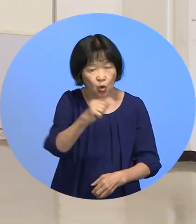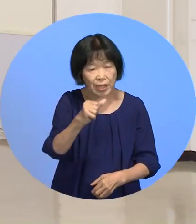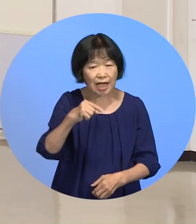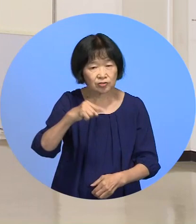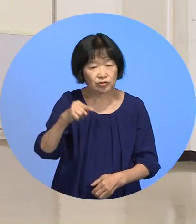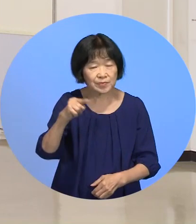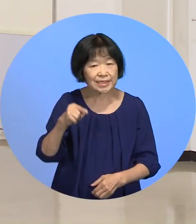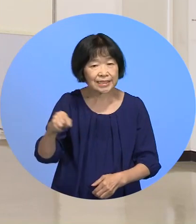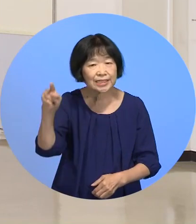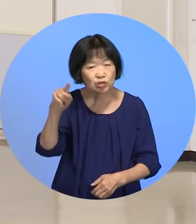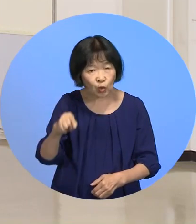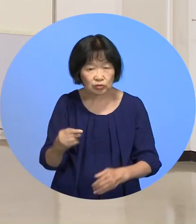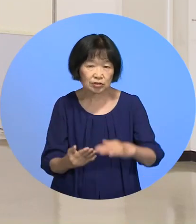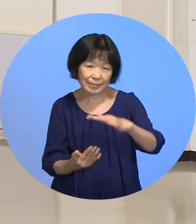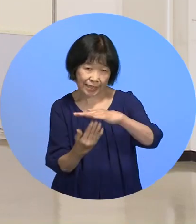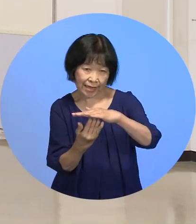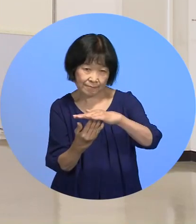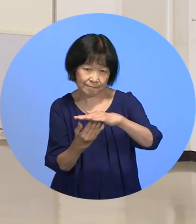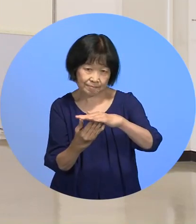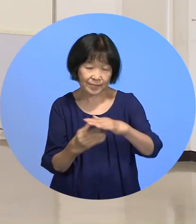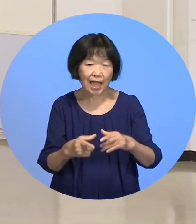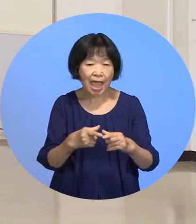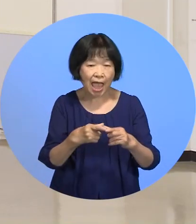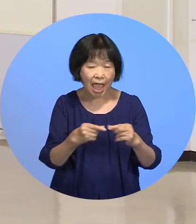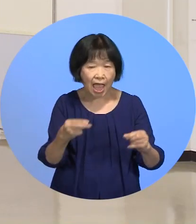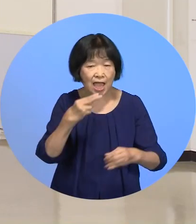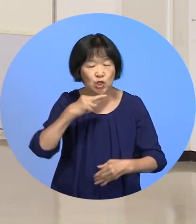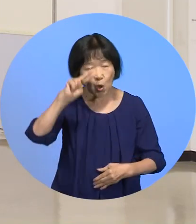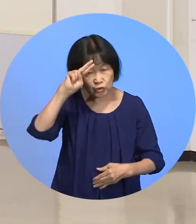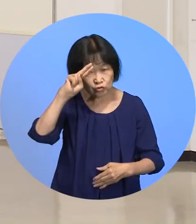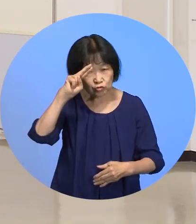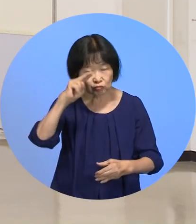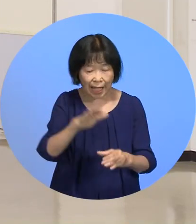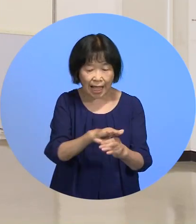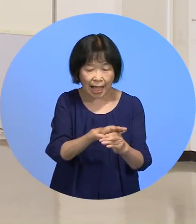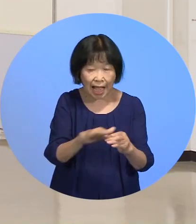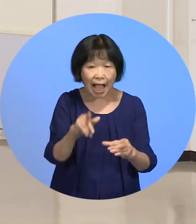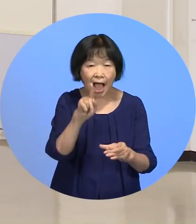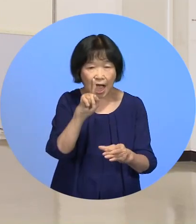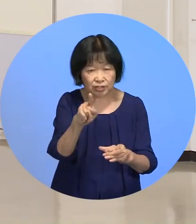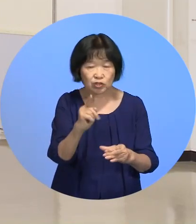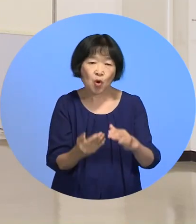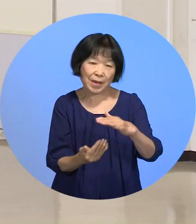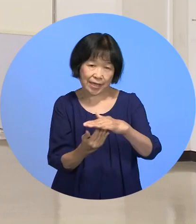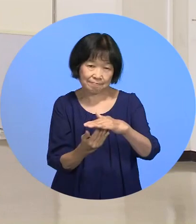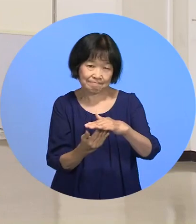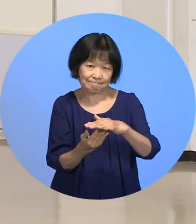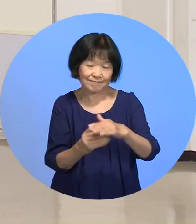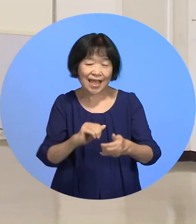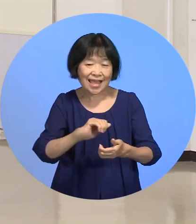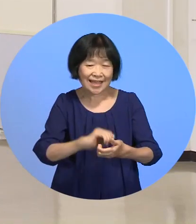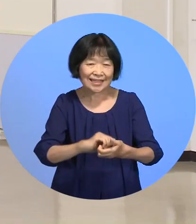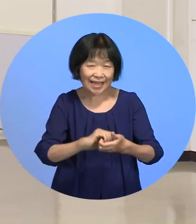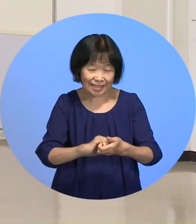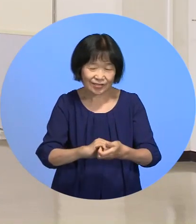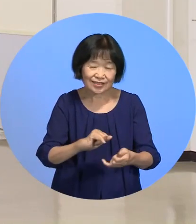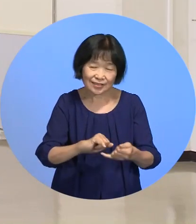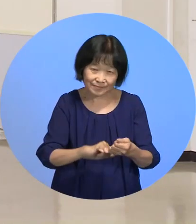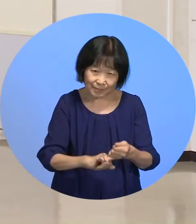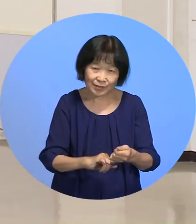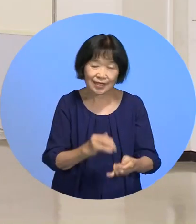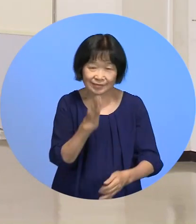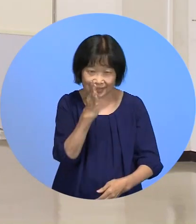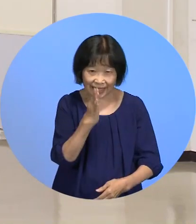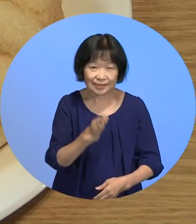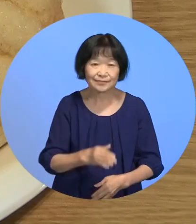500ml まで、日本酒ですと、1合までとなっておりますので必ず適量を守っていただけたらと